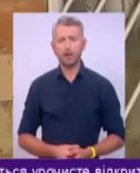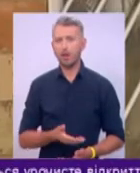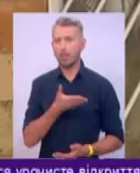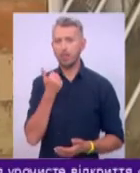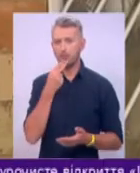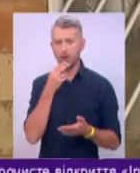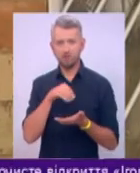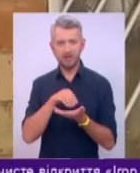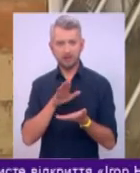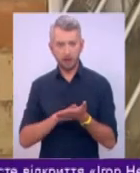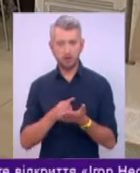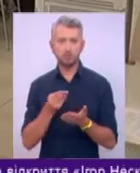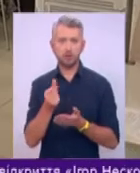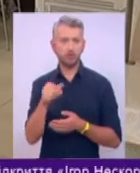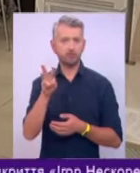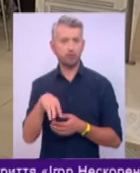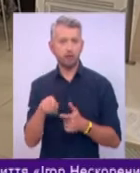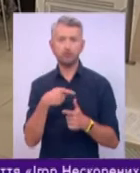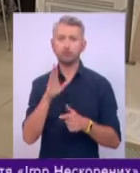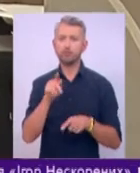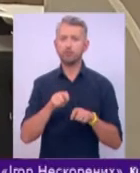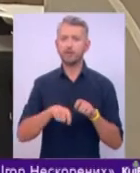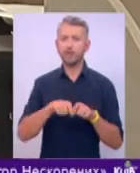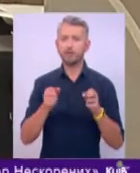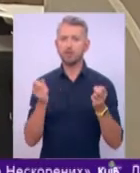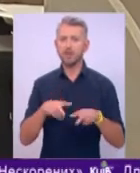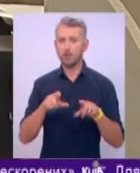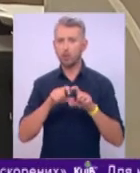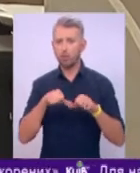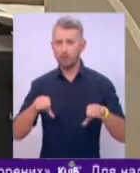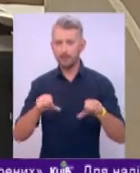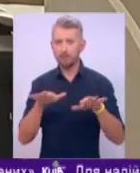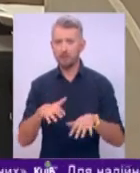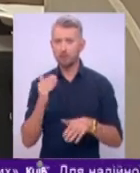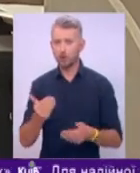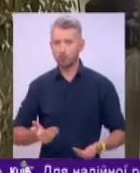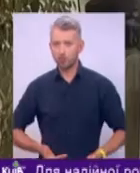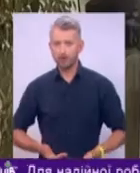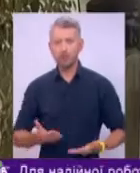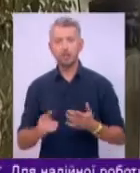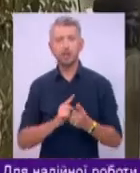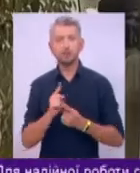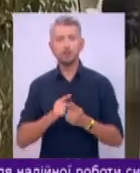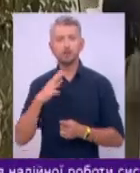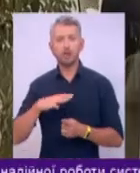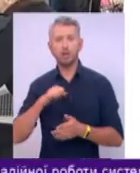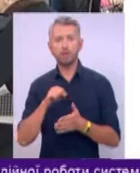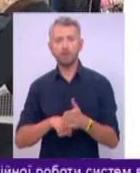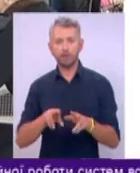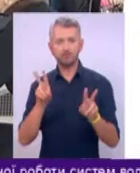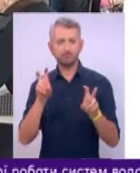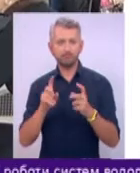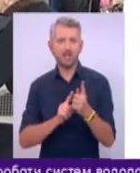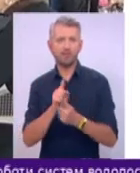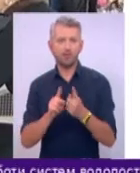Немає реєстрації, плати штраф? Чи перевірятимуть спеціальні комісії місце вашого проживання? Яких змін чекати від так званої реформи